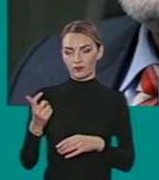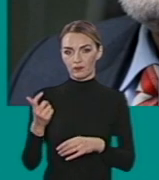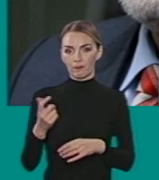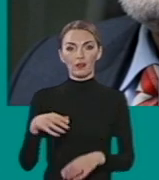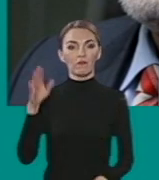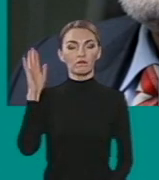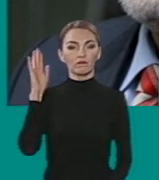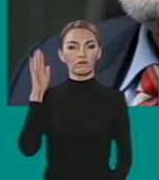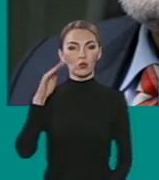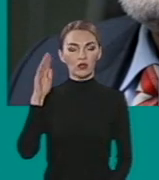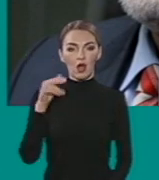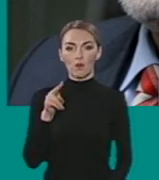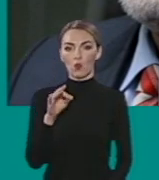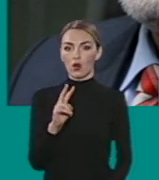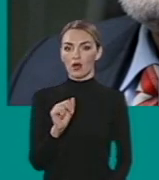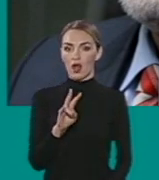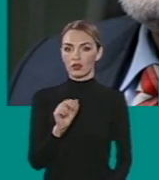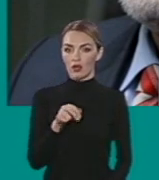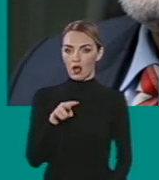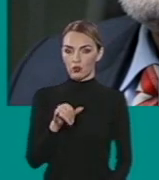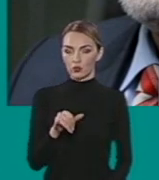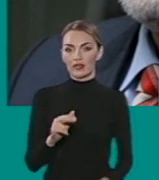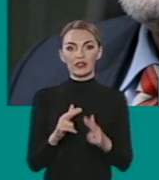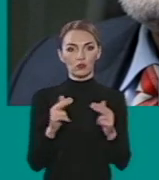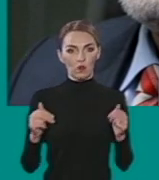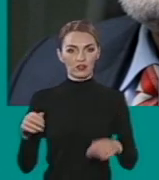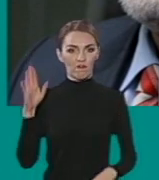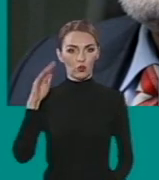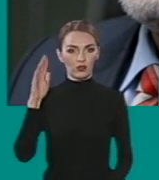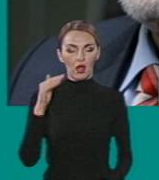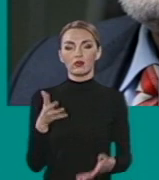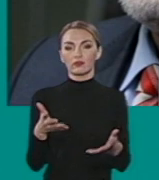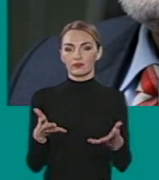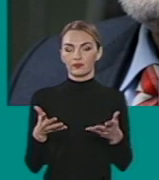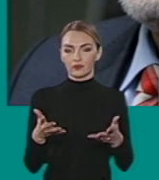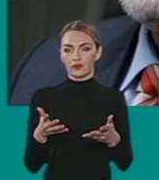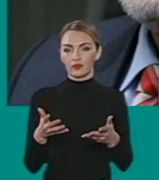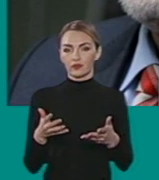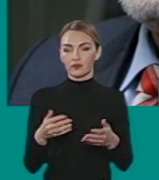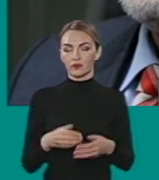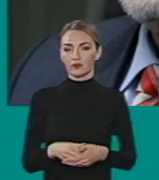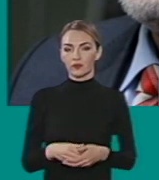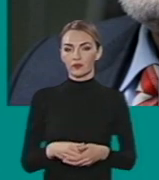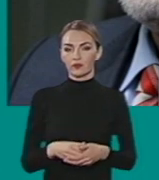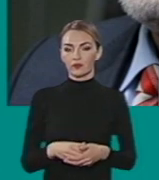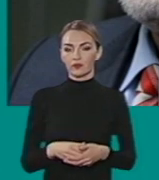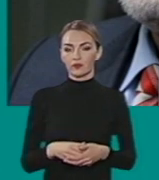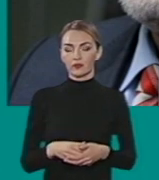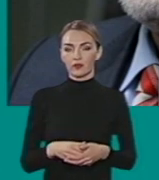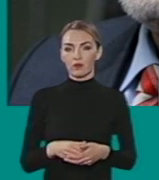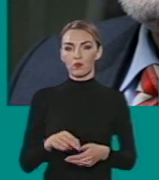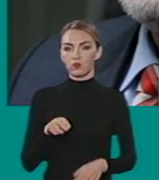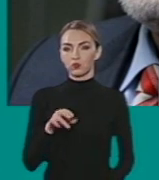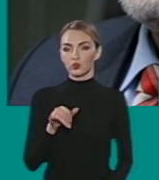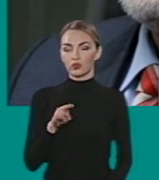вода по каналу, потрібна дніпровська вода. І зрозуміло, і ми не відкидаємо, що